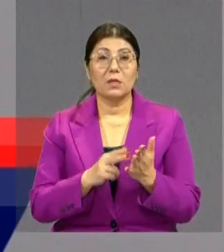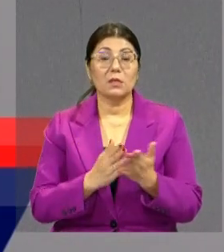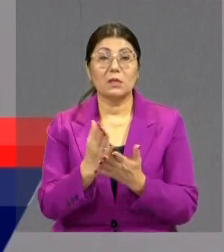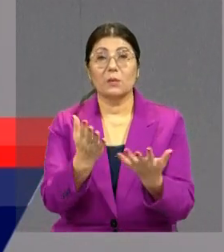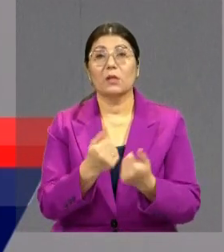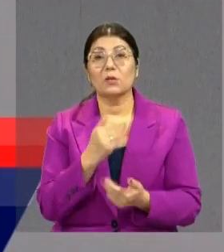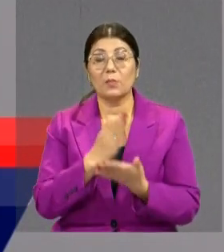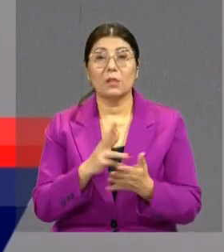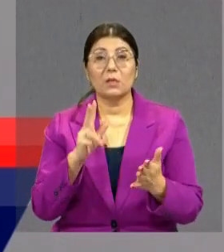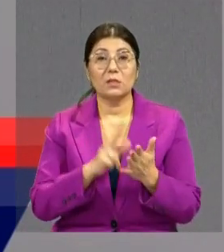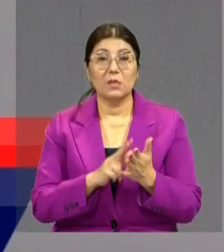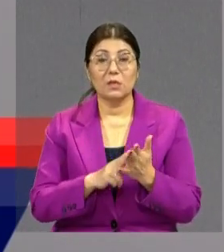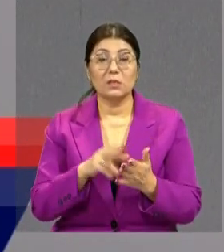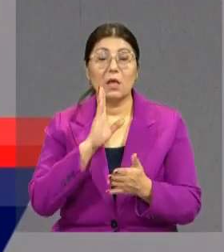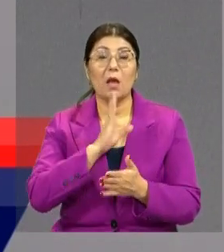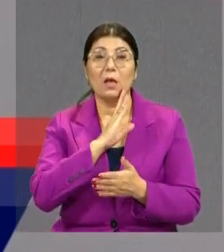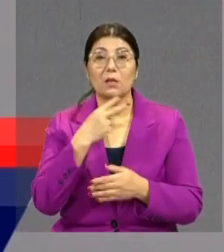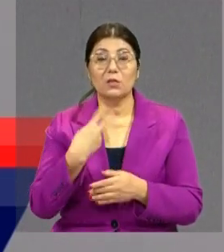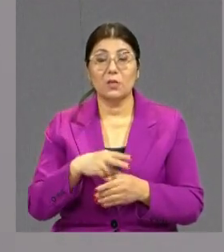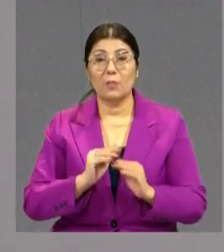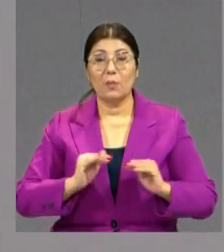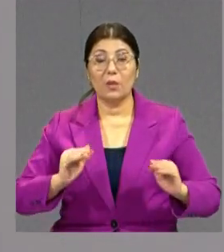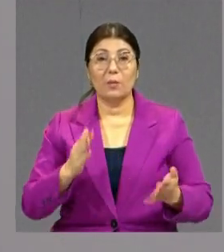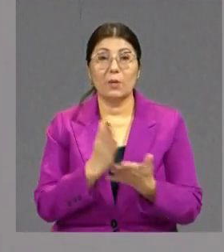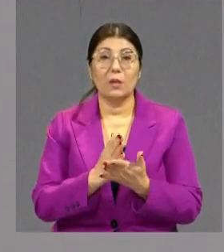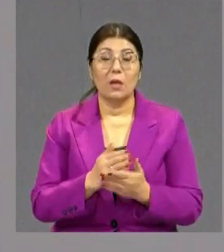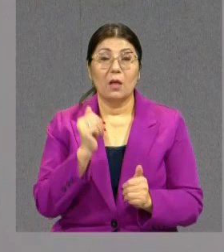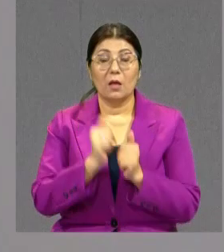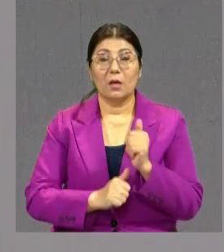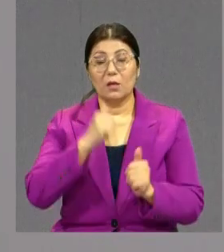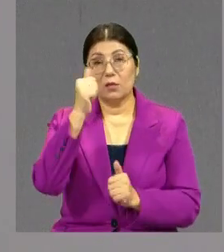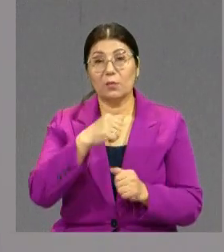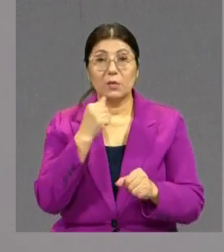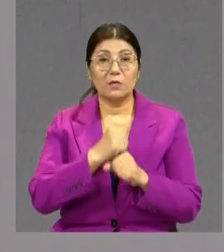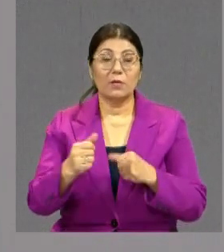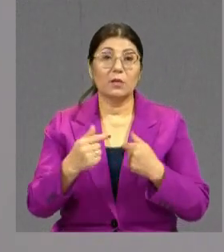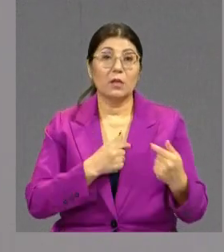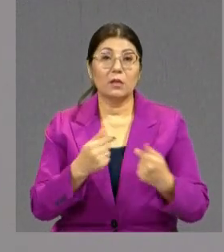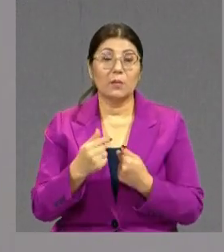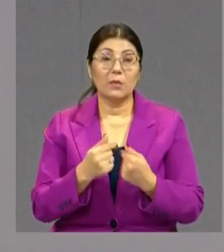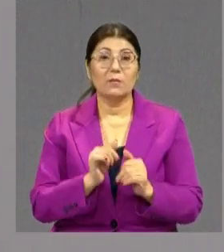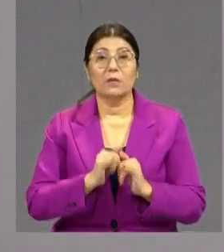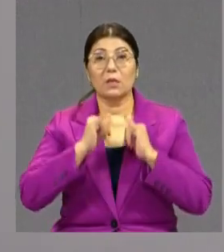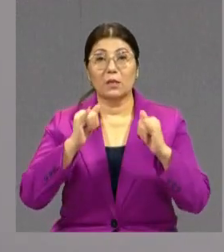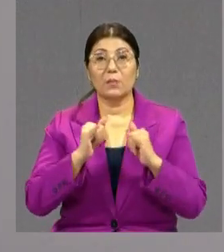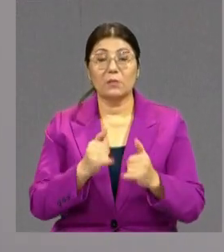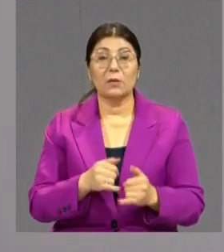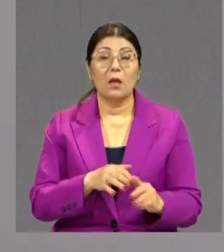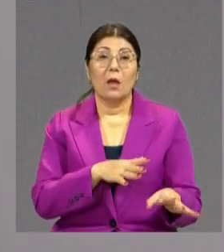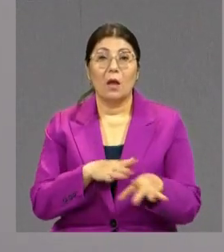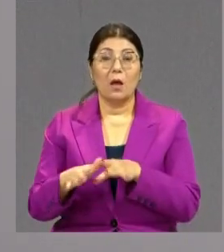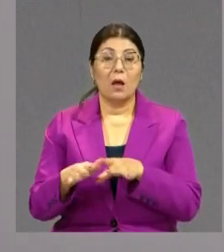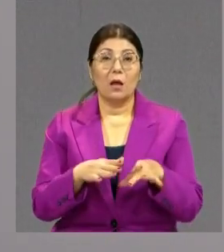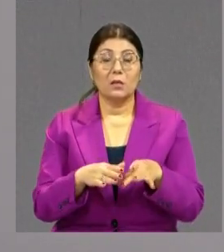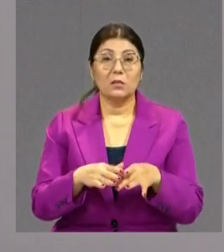жатыр. 8 әйел, 20 балалар. Жылдан жылға зорлық-зомбылық құрбандары артып бара жатыр. Акция барысында